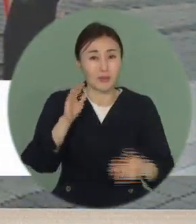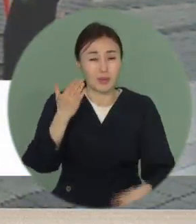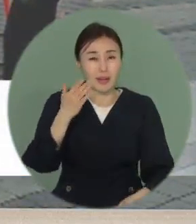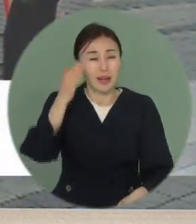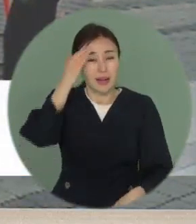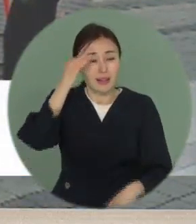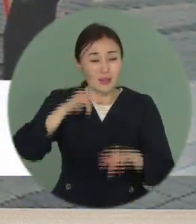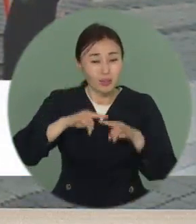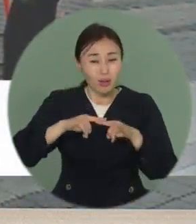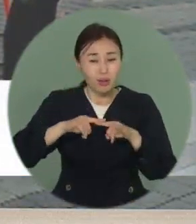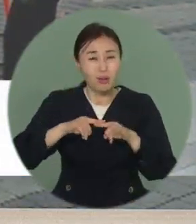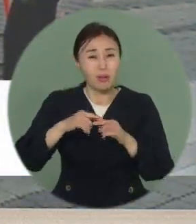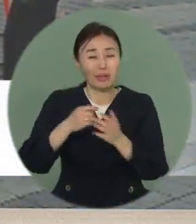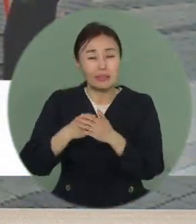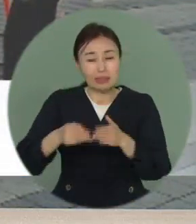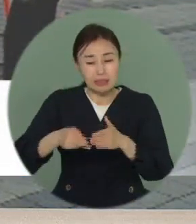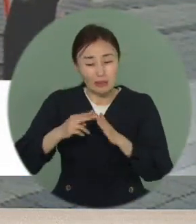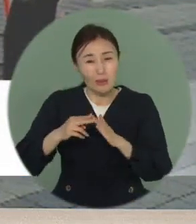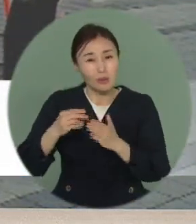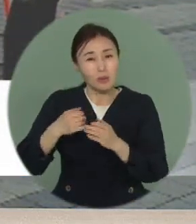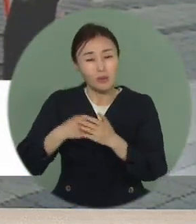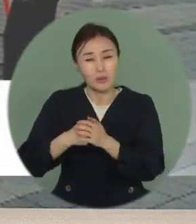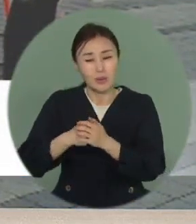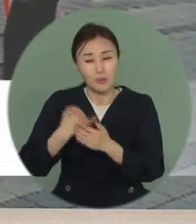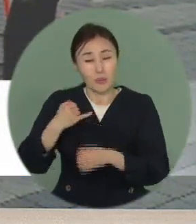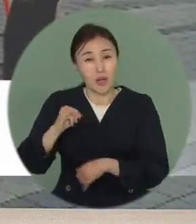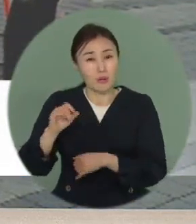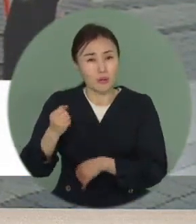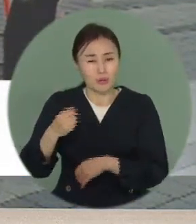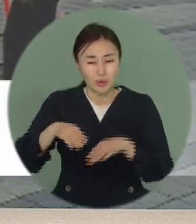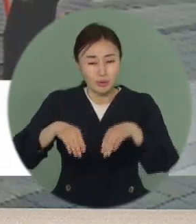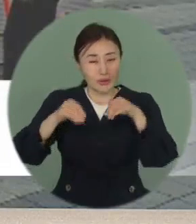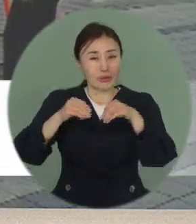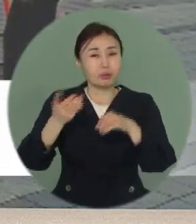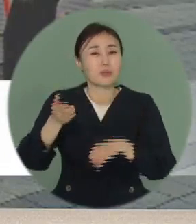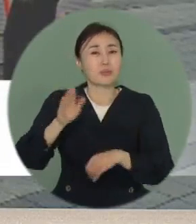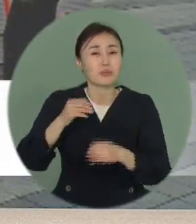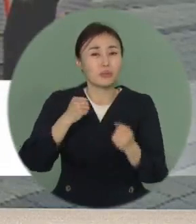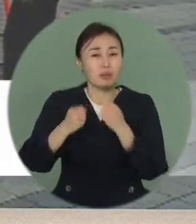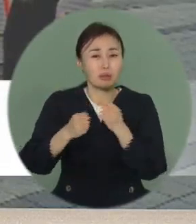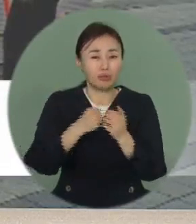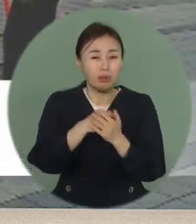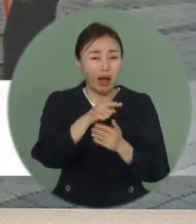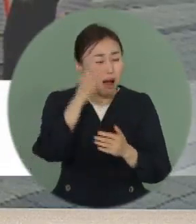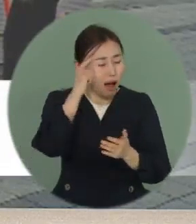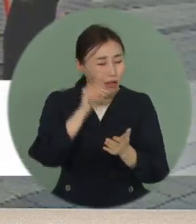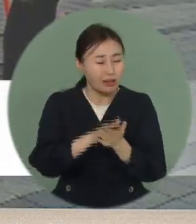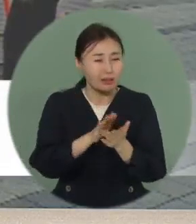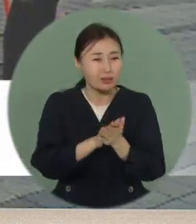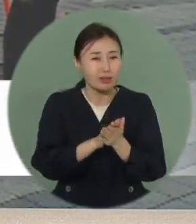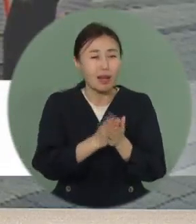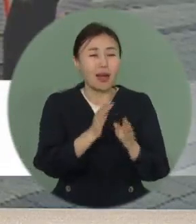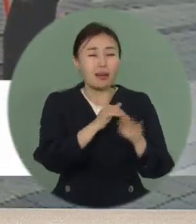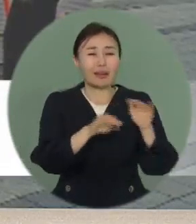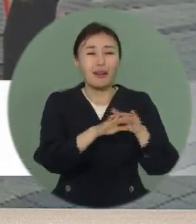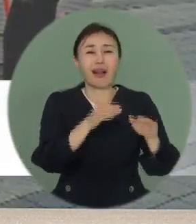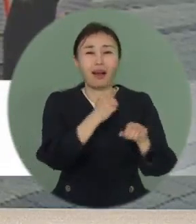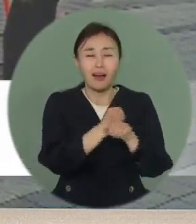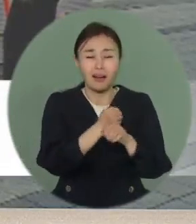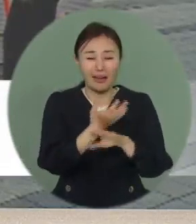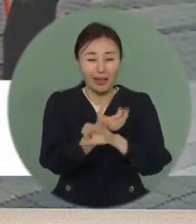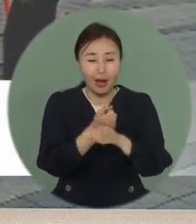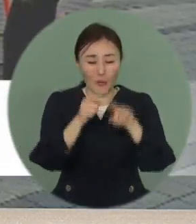한전 설비가 고장나 정전이 됐는데도 한국 전력은 정전 때 알아서 대비하라는 내용이 약관에 있으니 책임이